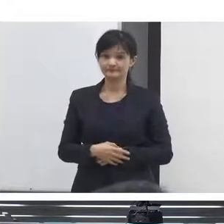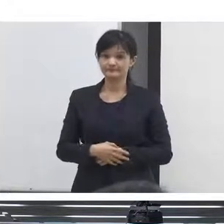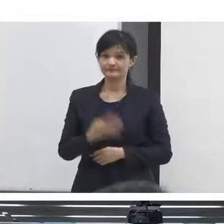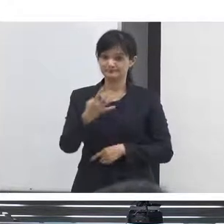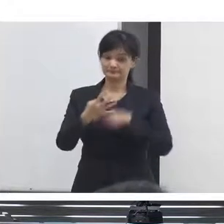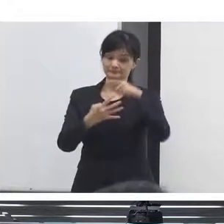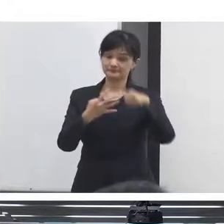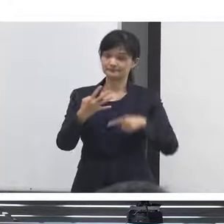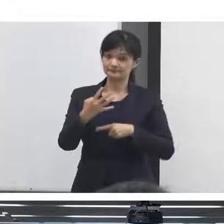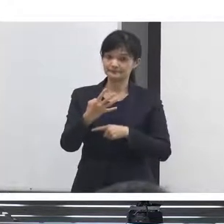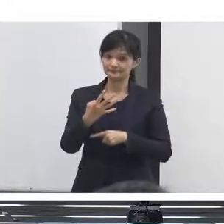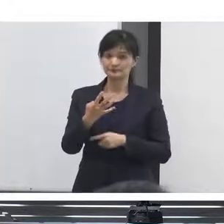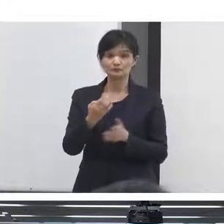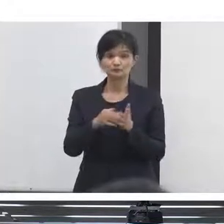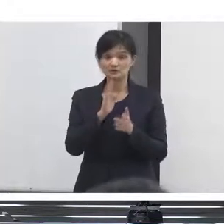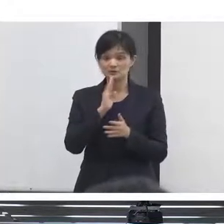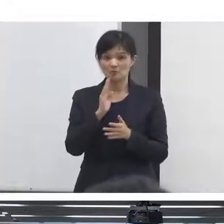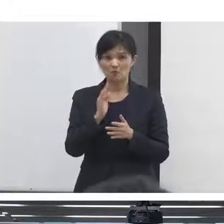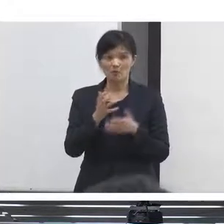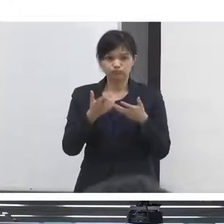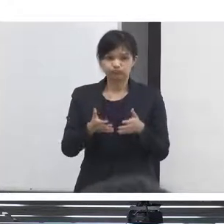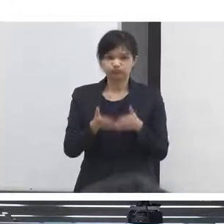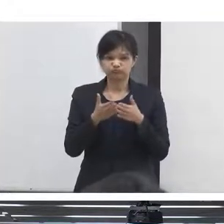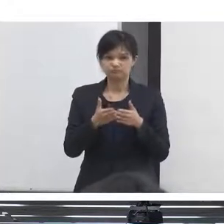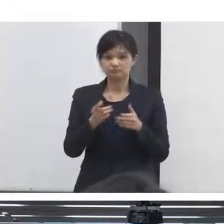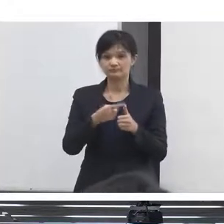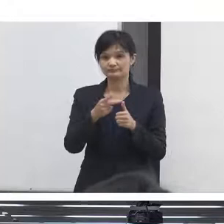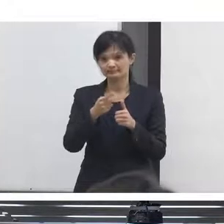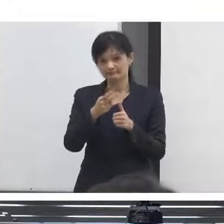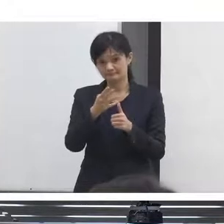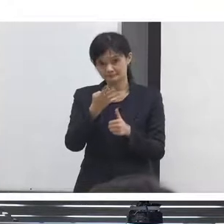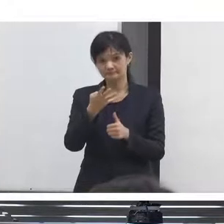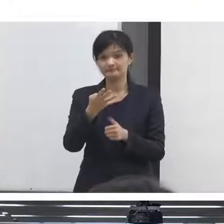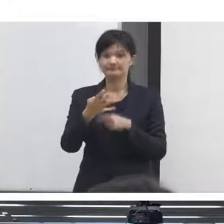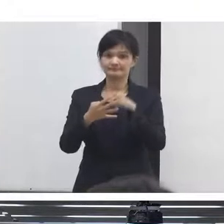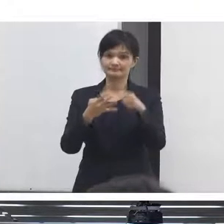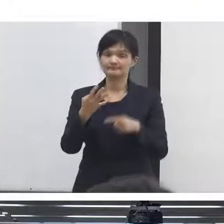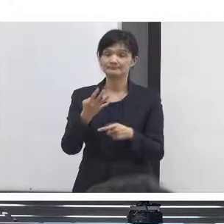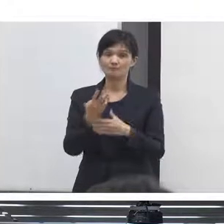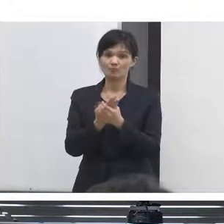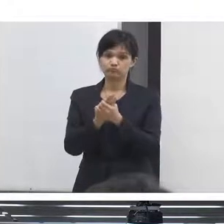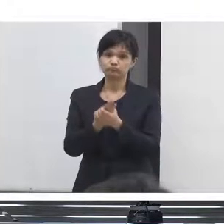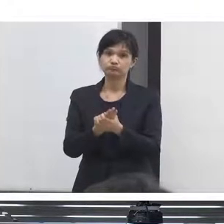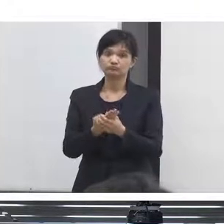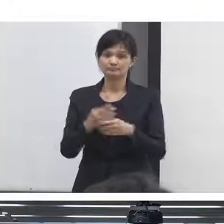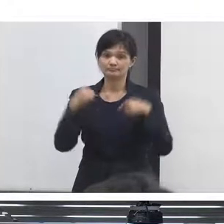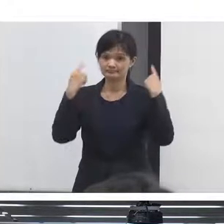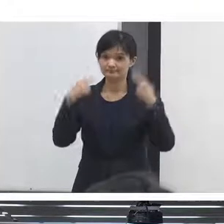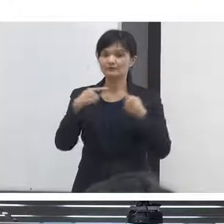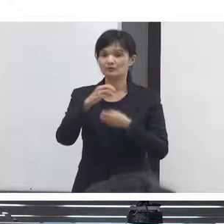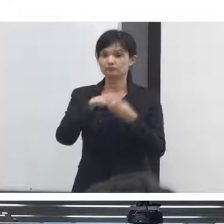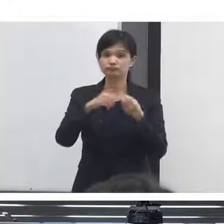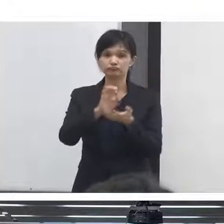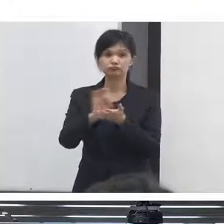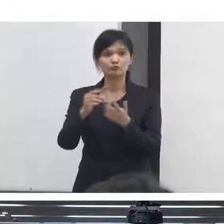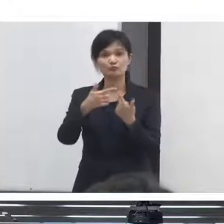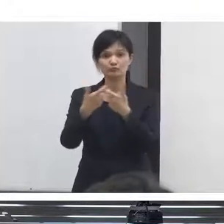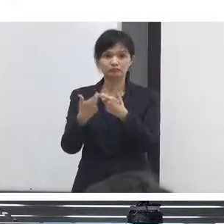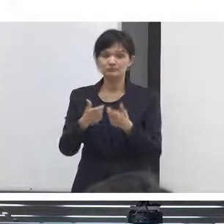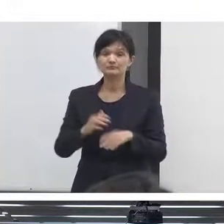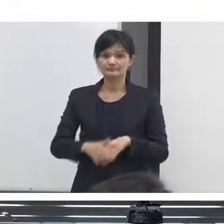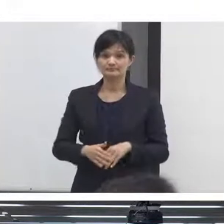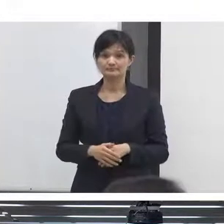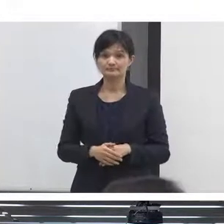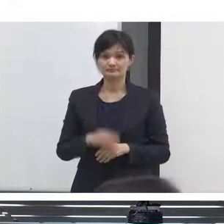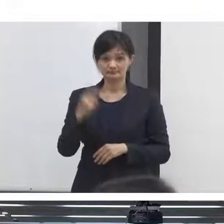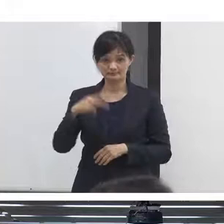最他们认为最核心的部分，就是大家最有可能共同应用到的部分哦。那同样的，我们来看亚洲国家里